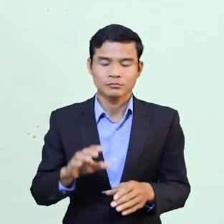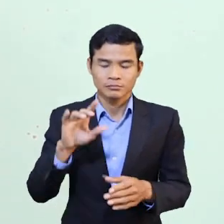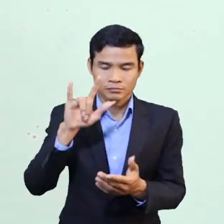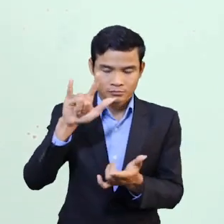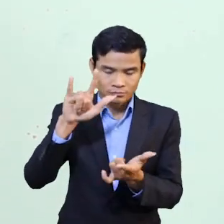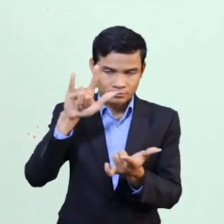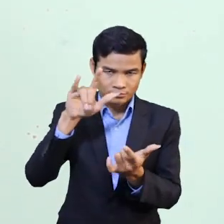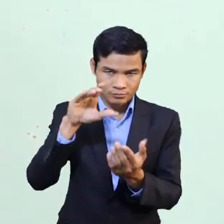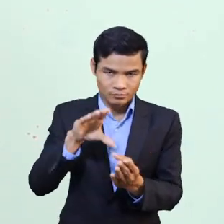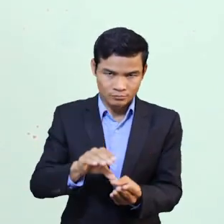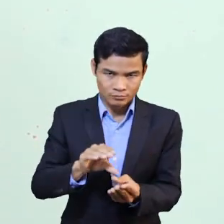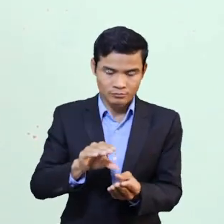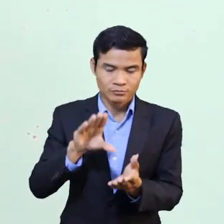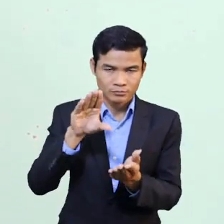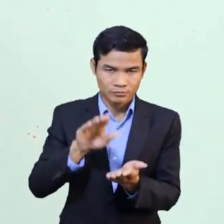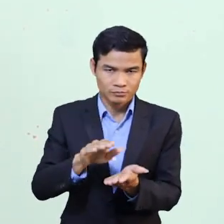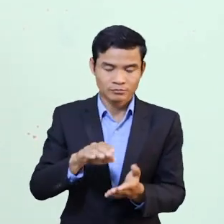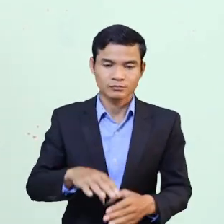bon thủ